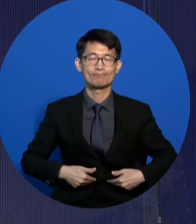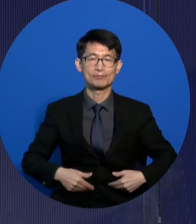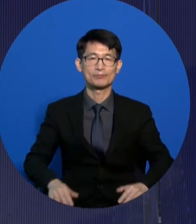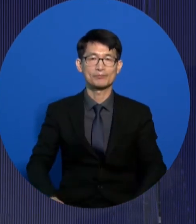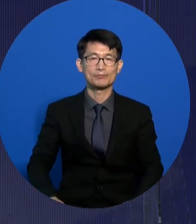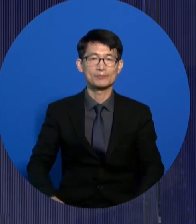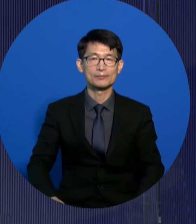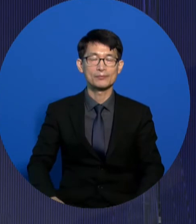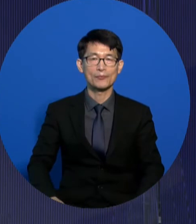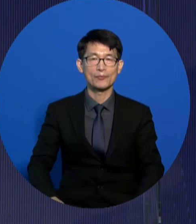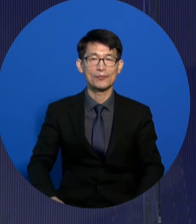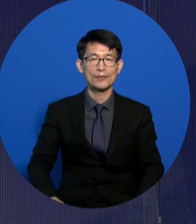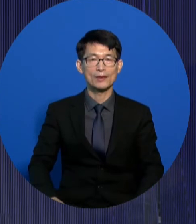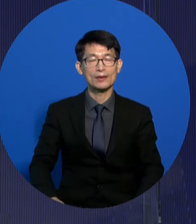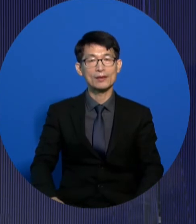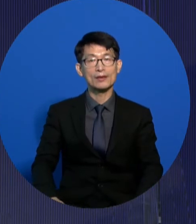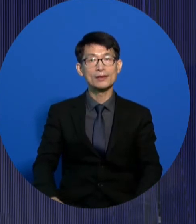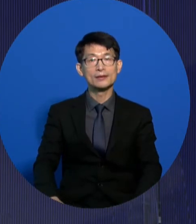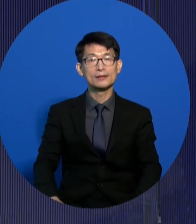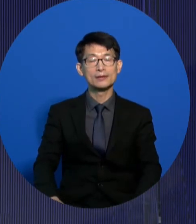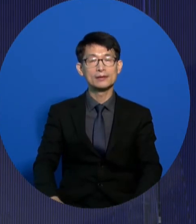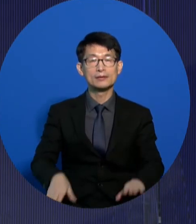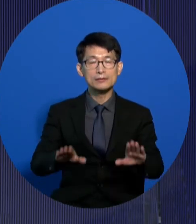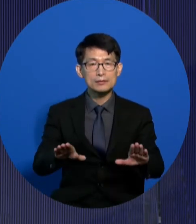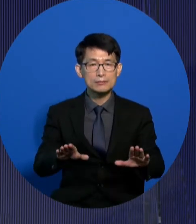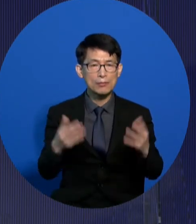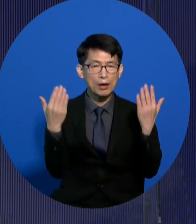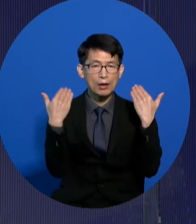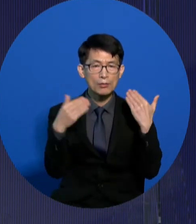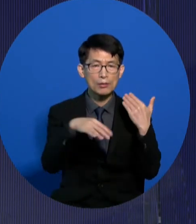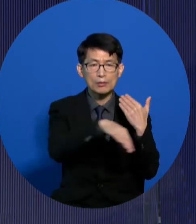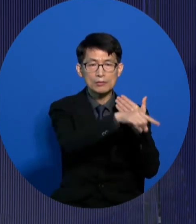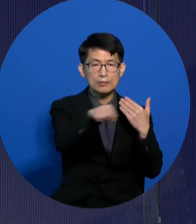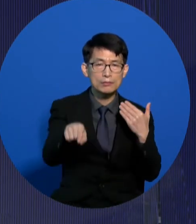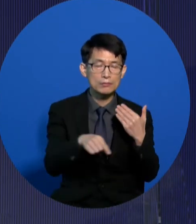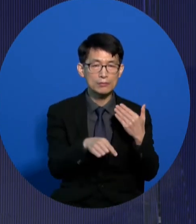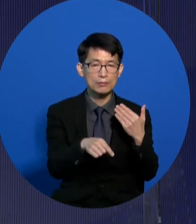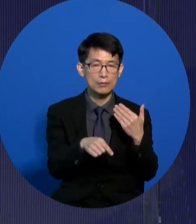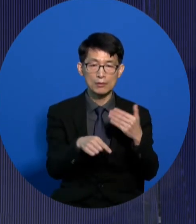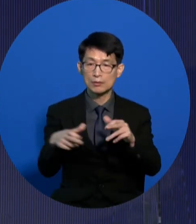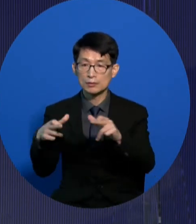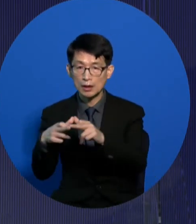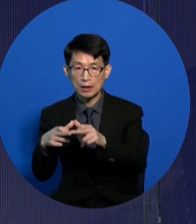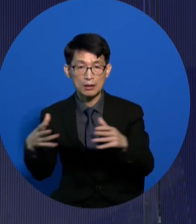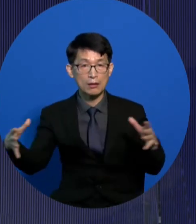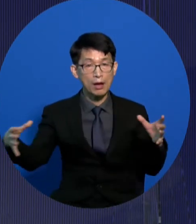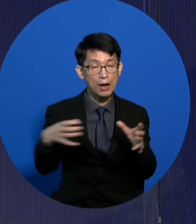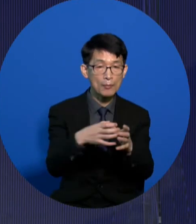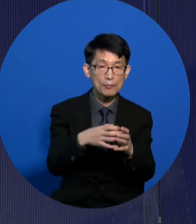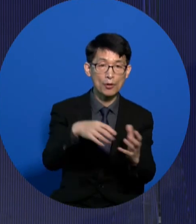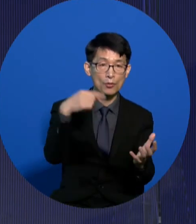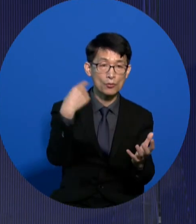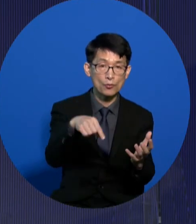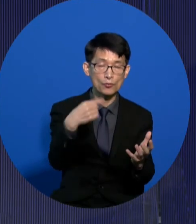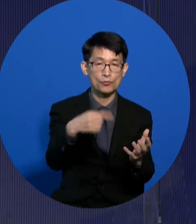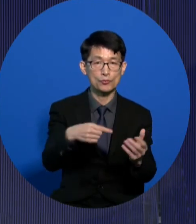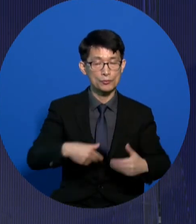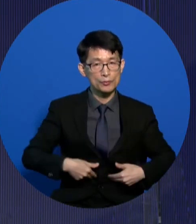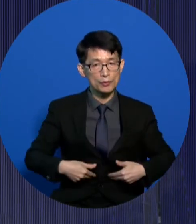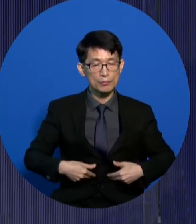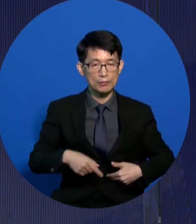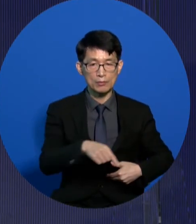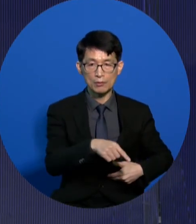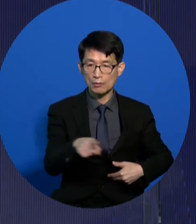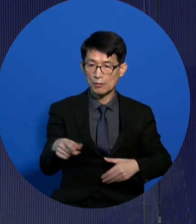통합 교육이라는 것이 상당히 열악합니다. 교육인데도 장애인들에 대한 불신이 비장애